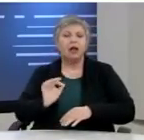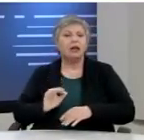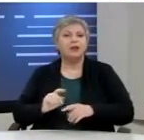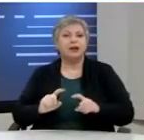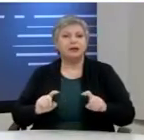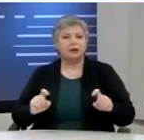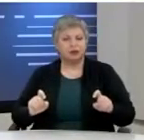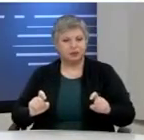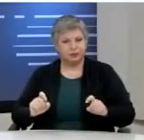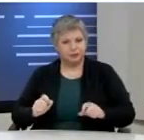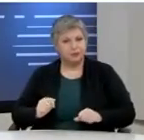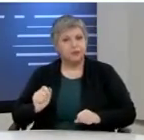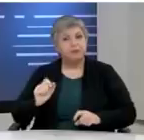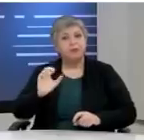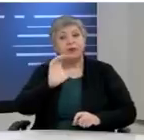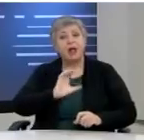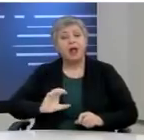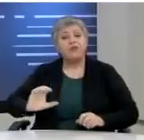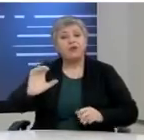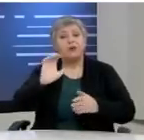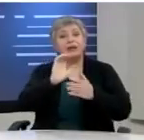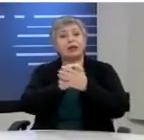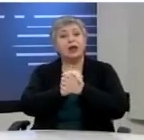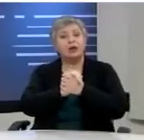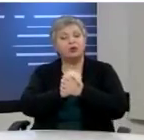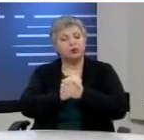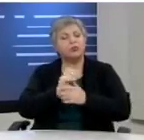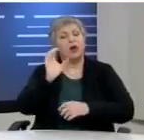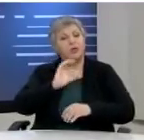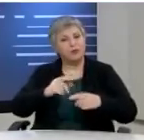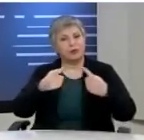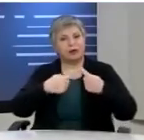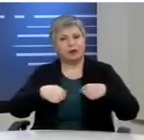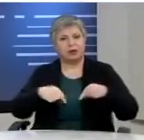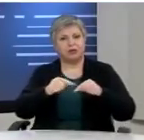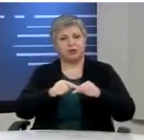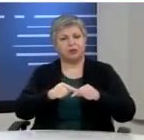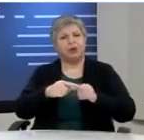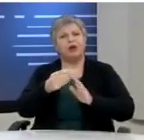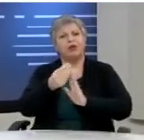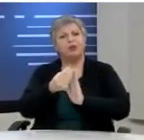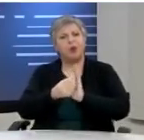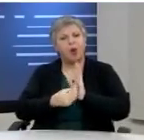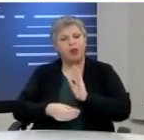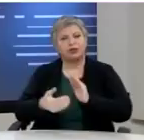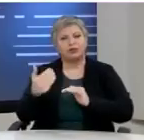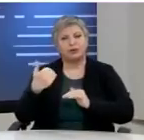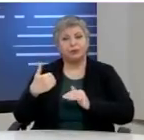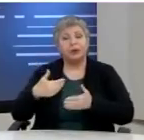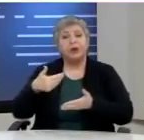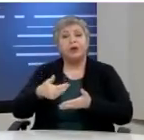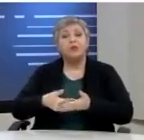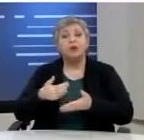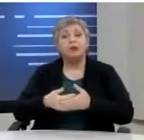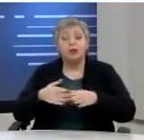ότι και η Ευρωπαϊκή Ένωση, η Ευρωπαϊκή Επιτροπή, είχε επανειλημμένως προτείνει την έναρξη διαπραγματεύσεων